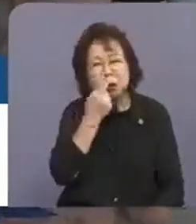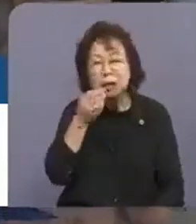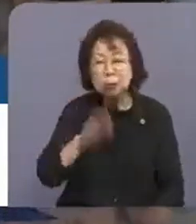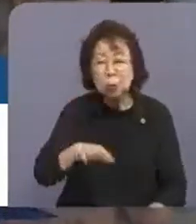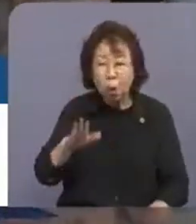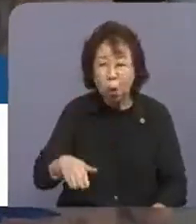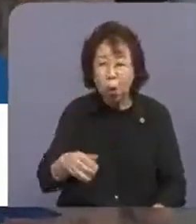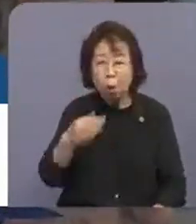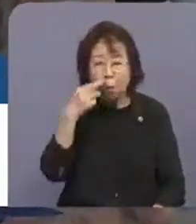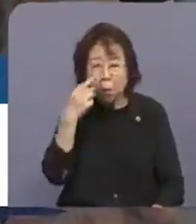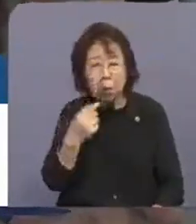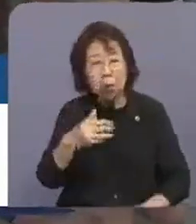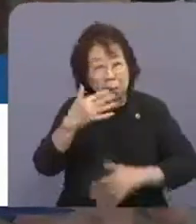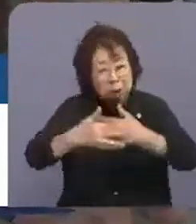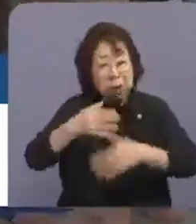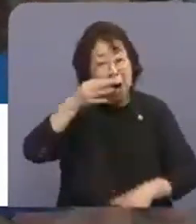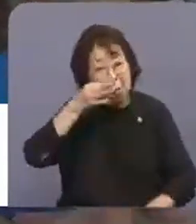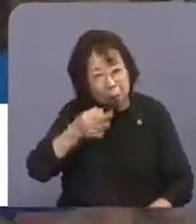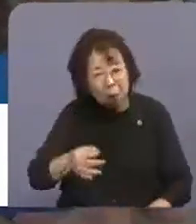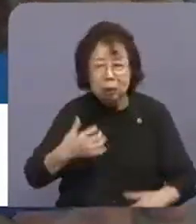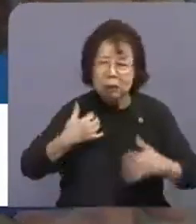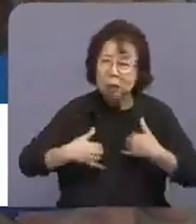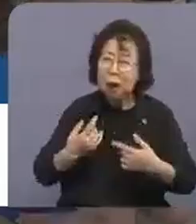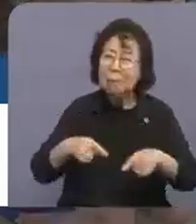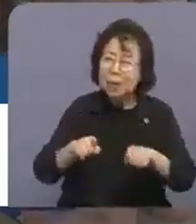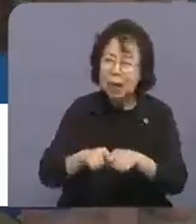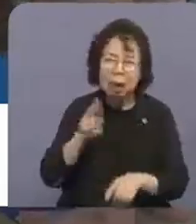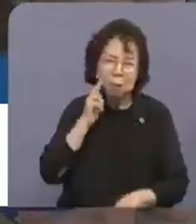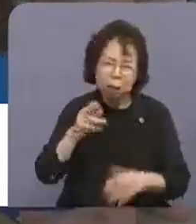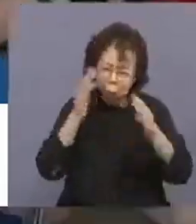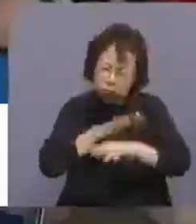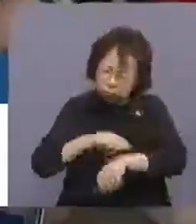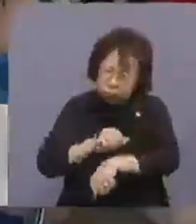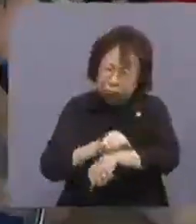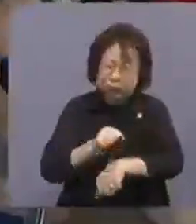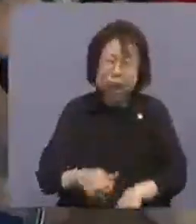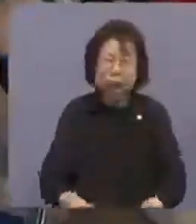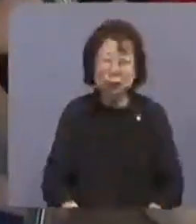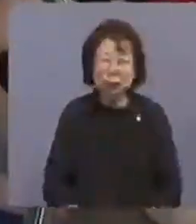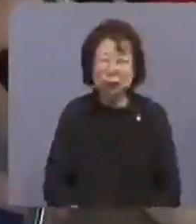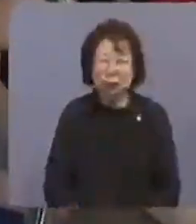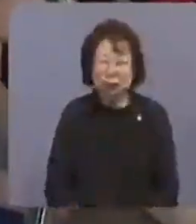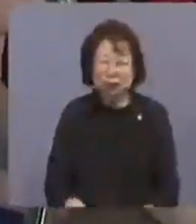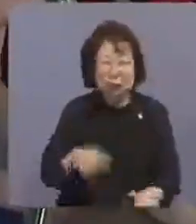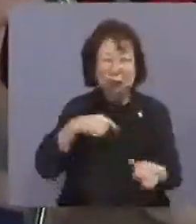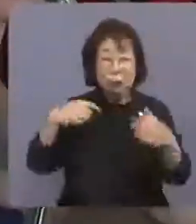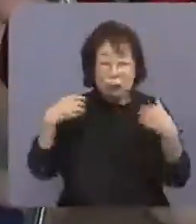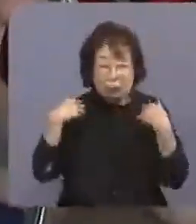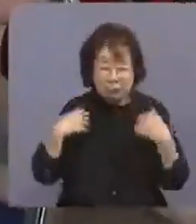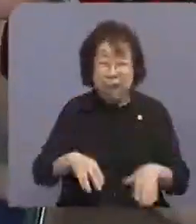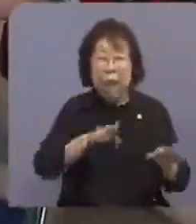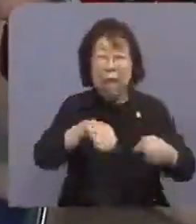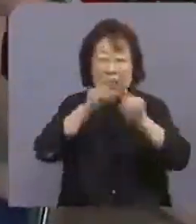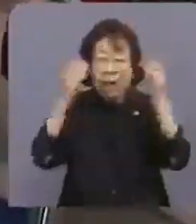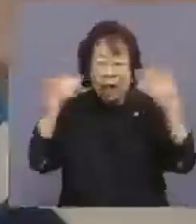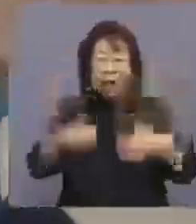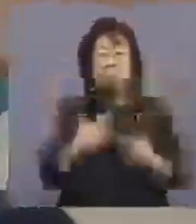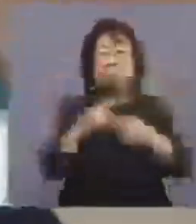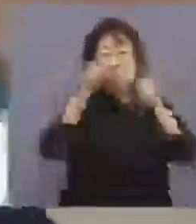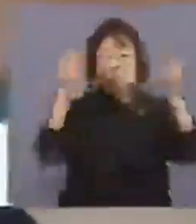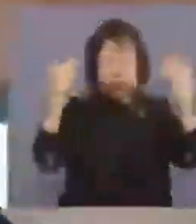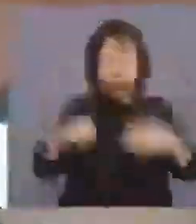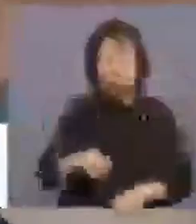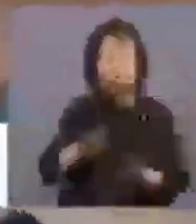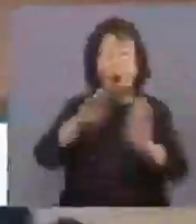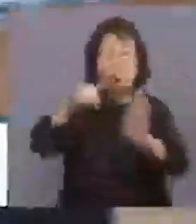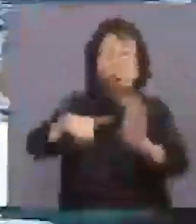영어 보고 뭐 재밌는 거 하면서 하니까 공부 더 잘 됐어요. 교육청이 한국해양대와 부산대,